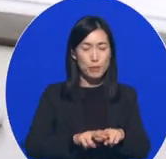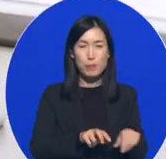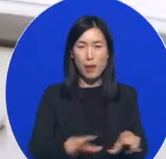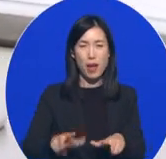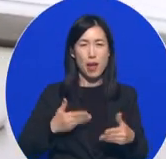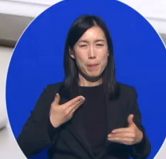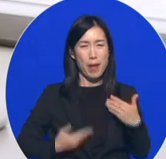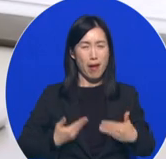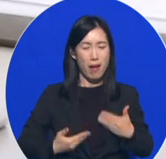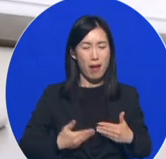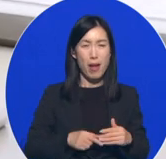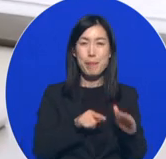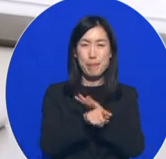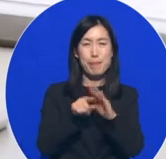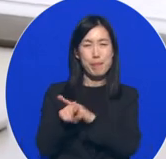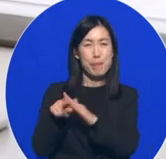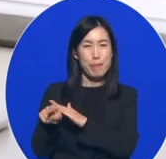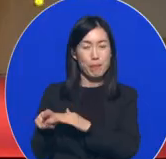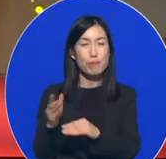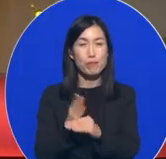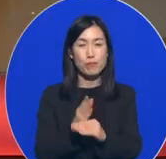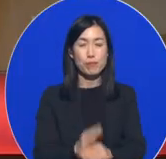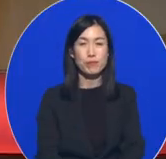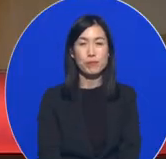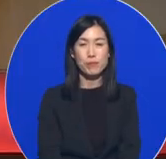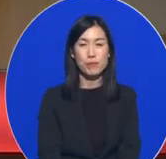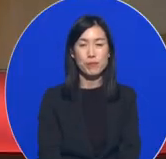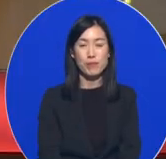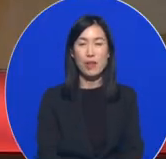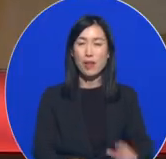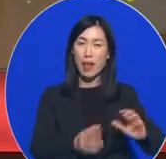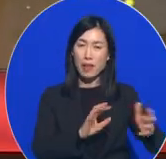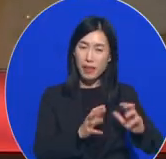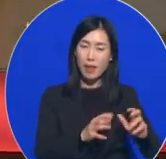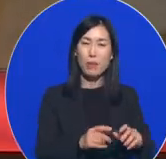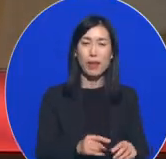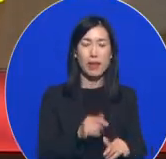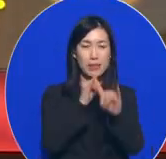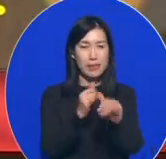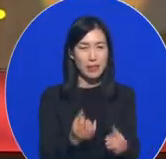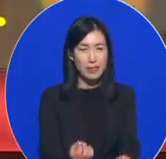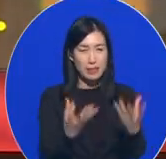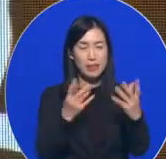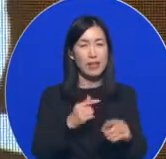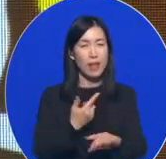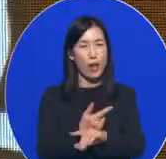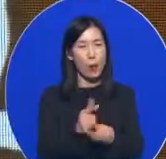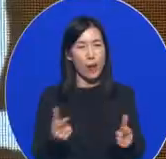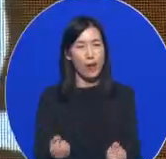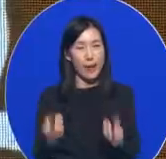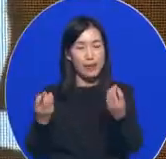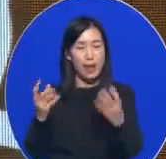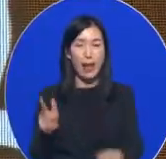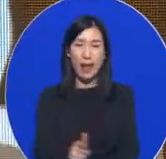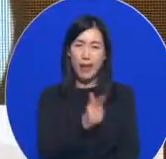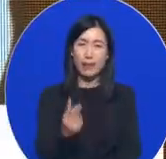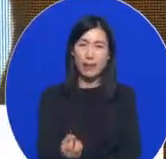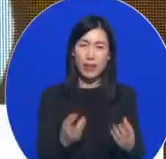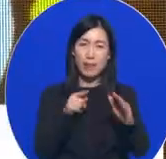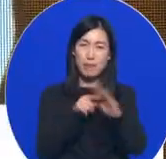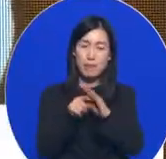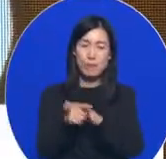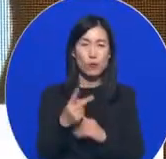숨가뿐 현장 행보를 이어가고 있습니다 업계 간담회 터 시상식과 행사까지 하루에도 두 세 건씩